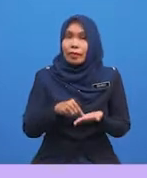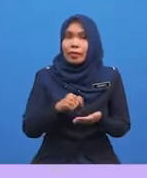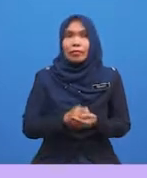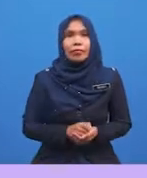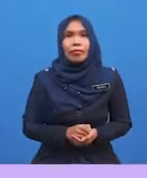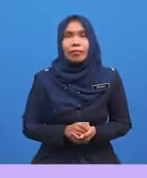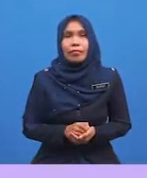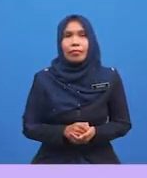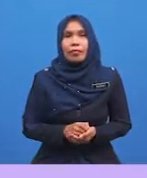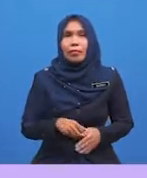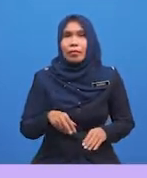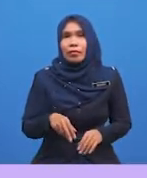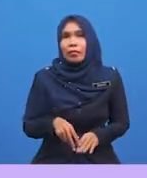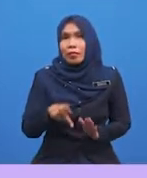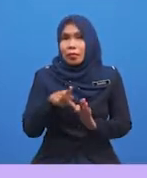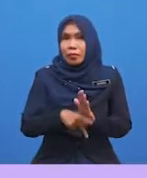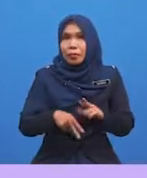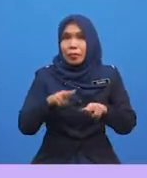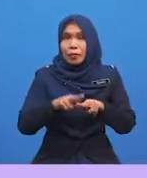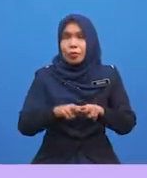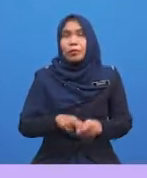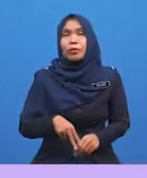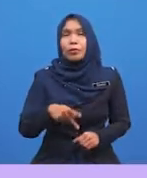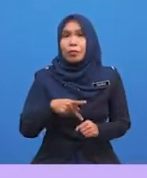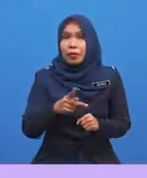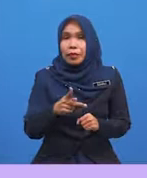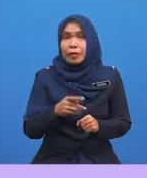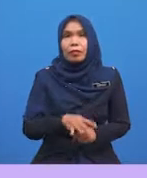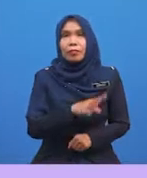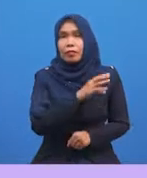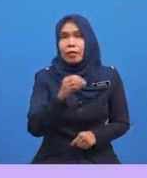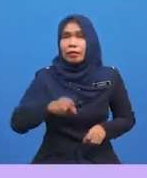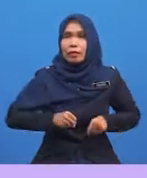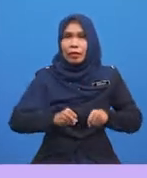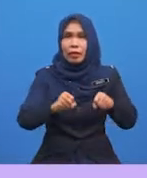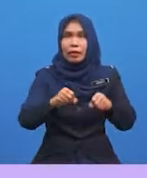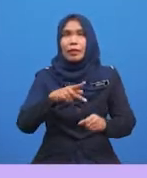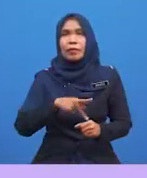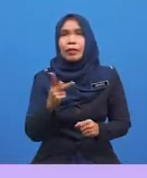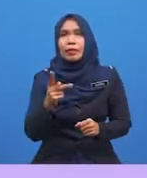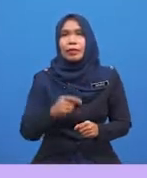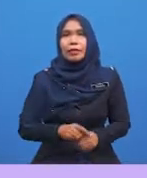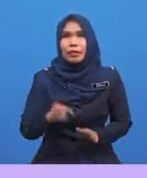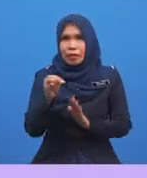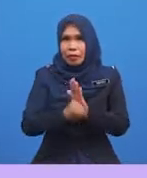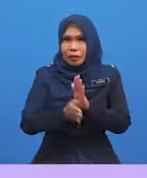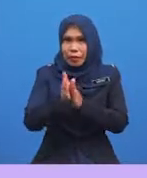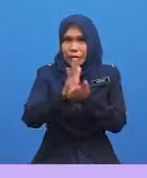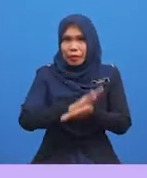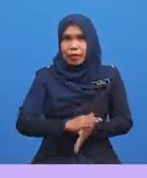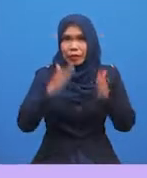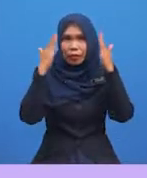yang berpenduduk padat dan sederhana padat. Kawasan ini menjadi tumpuan penduduk